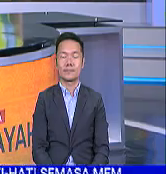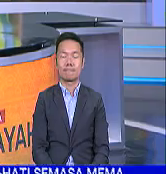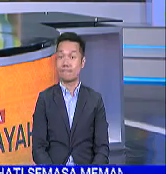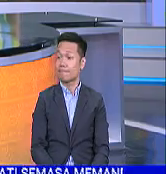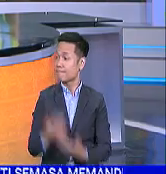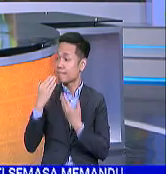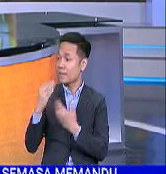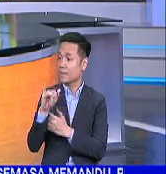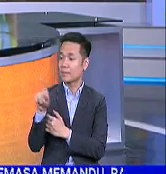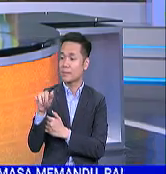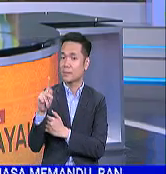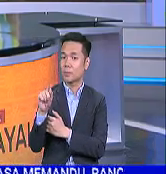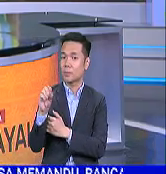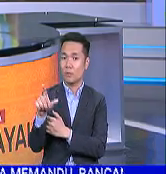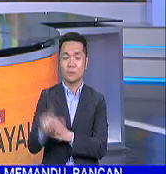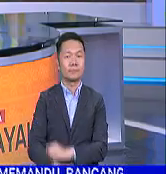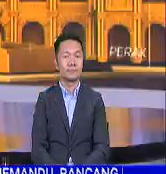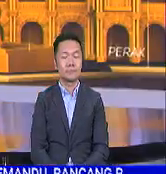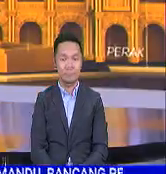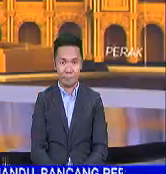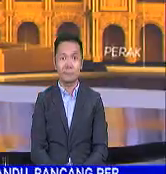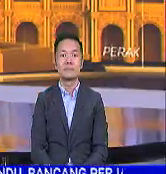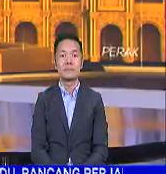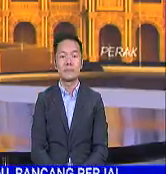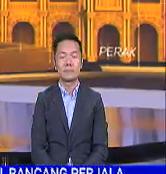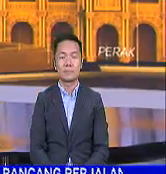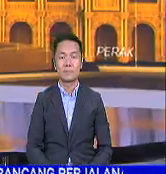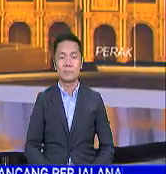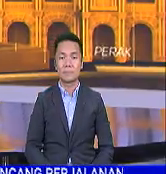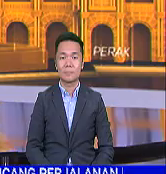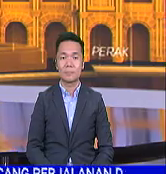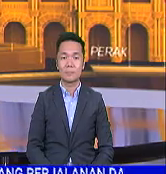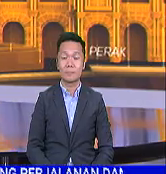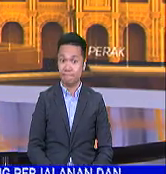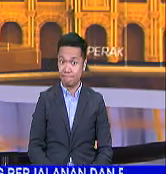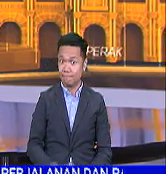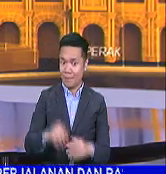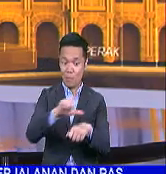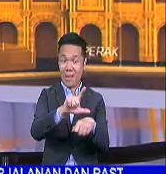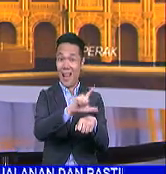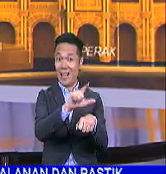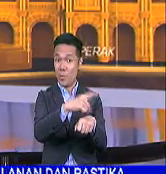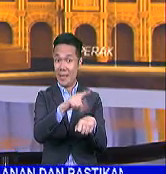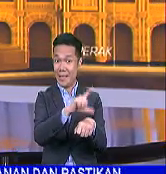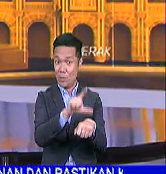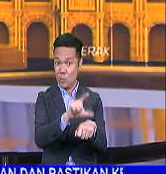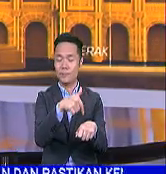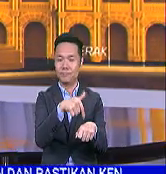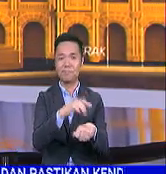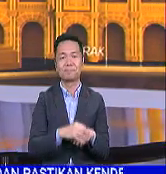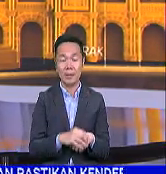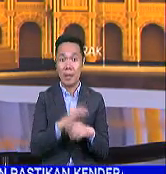Terima kasih Zatul. Langkawi menjadi tumpuan rakyat yang